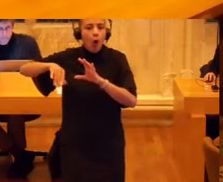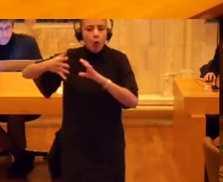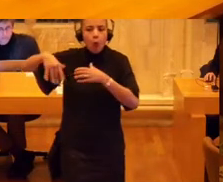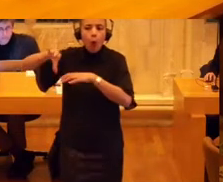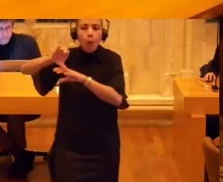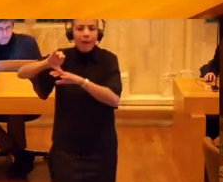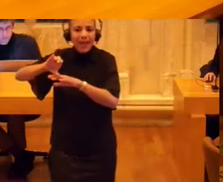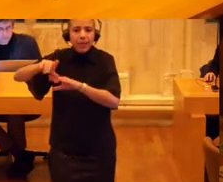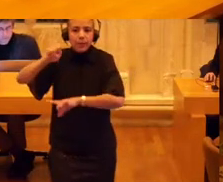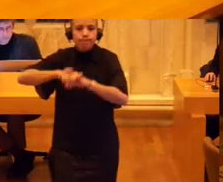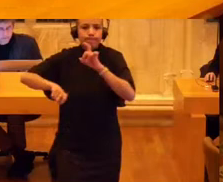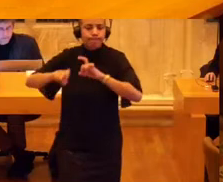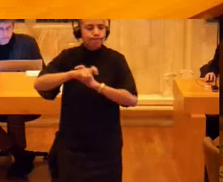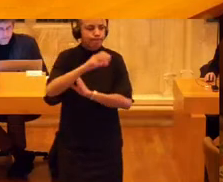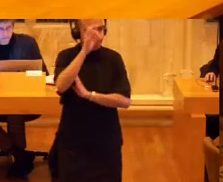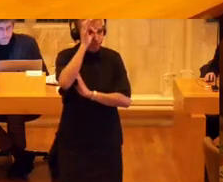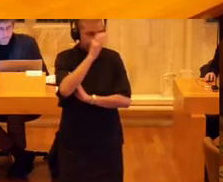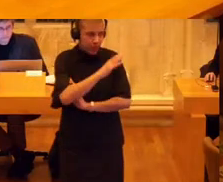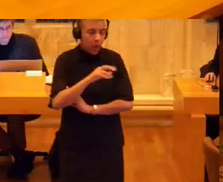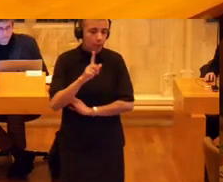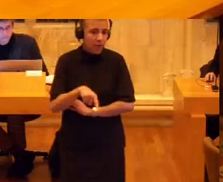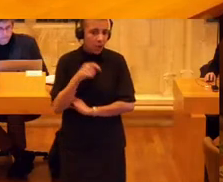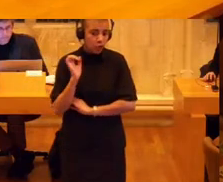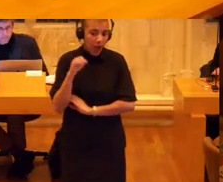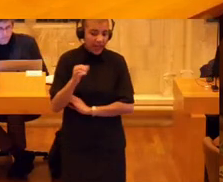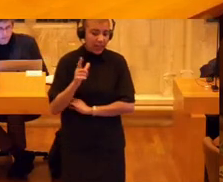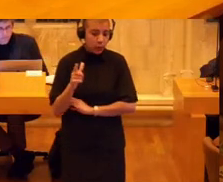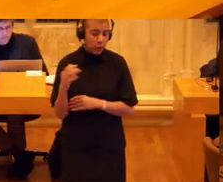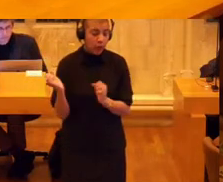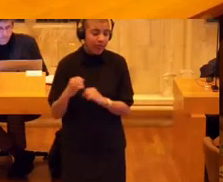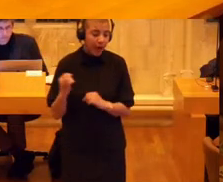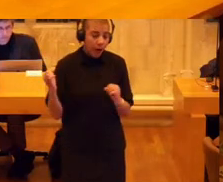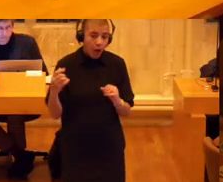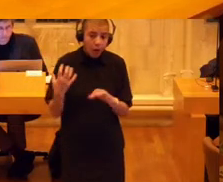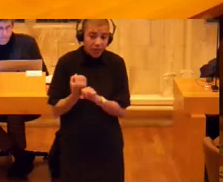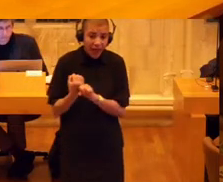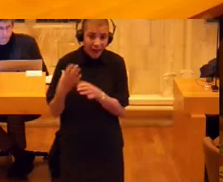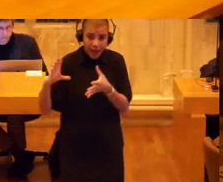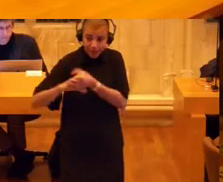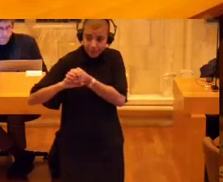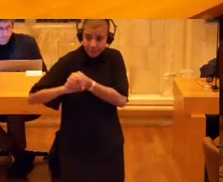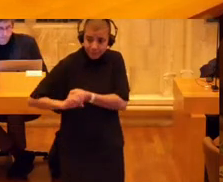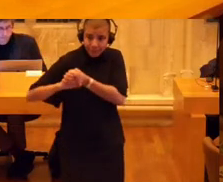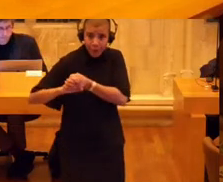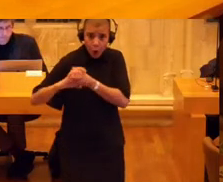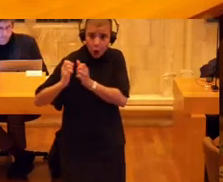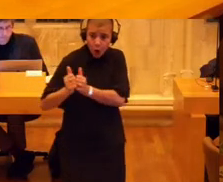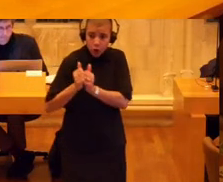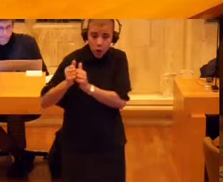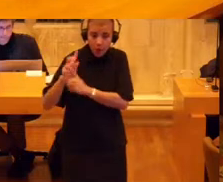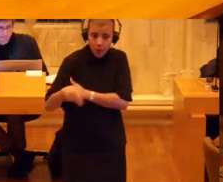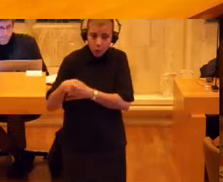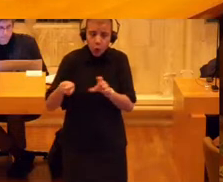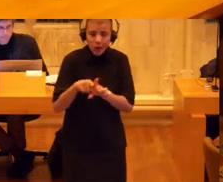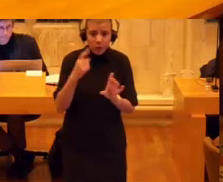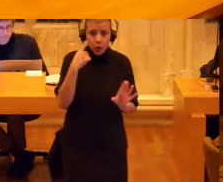Olivier, qu'évidemment nous travaillons en commun et main dans la main, mais et lui dire aussi qu'il n'a pas véritablement bien lu, jusque dans